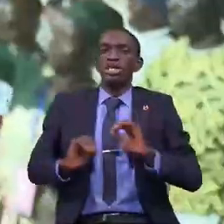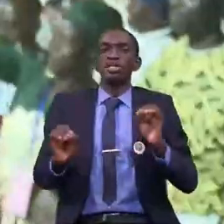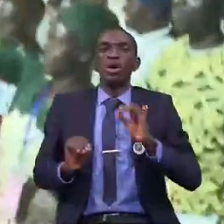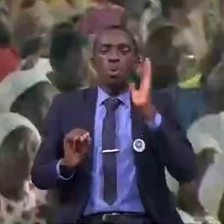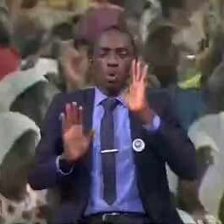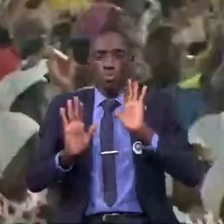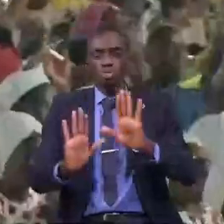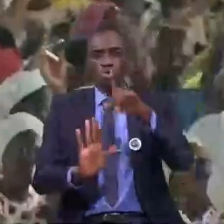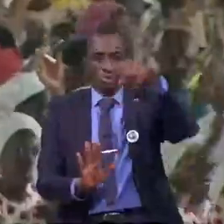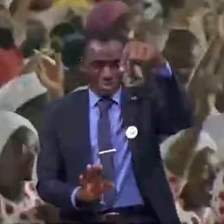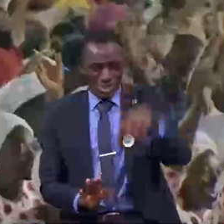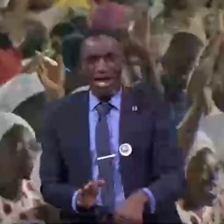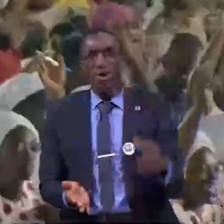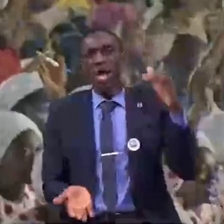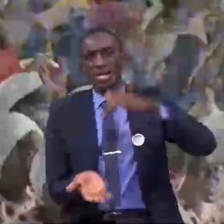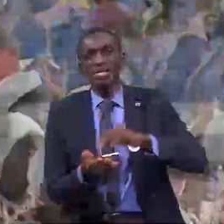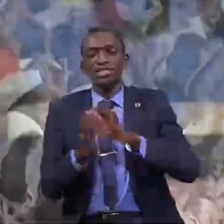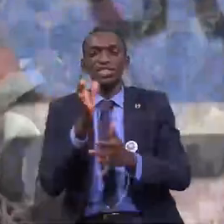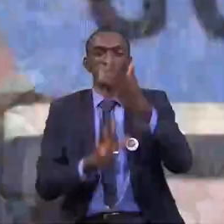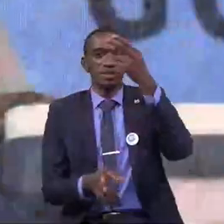Rien ne pourra plus te faire tomber.